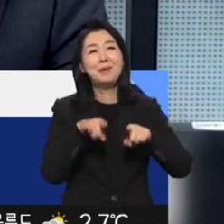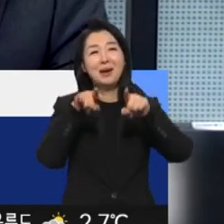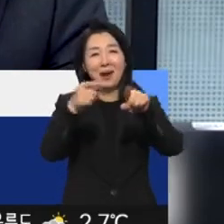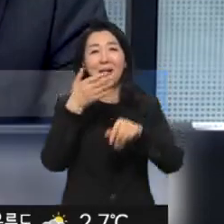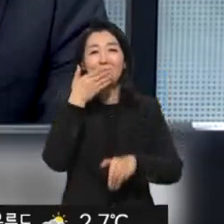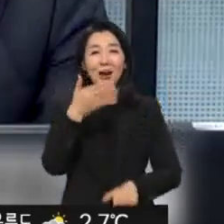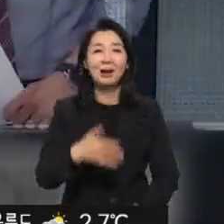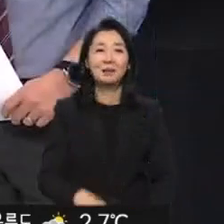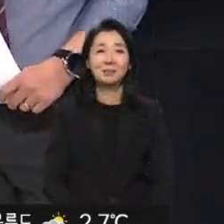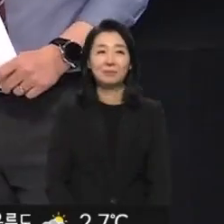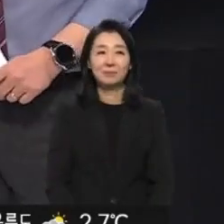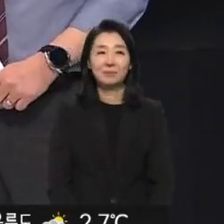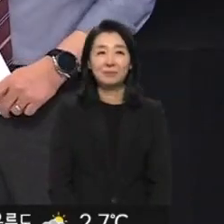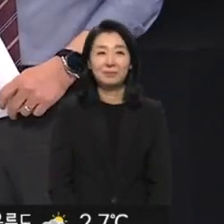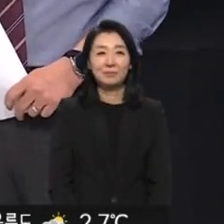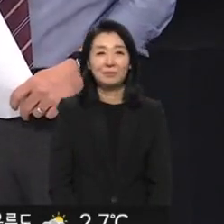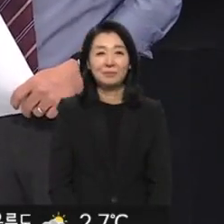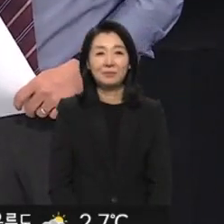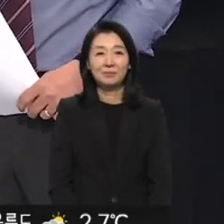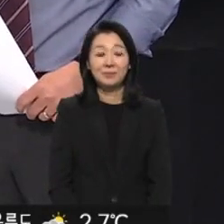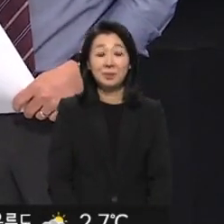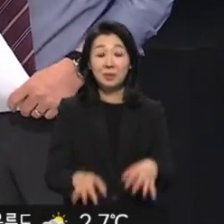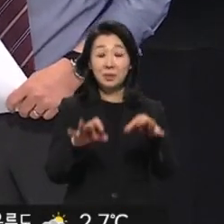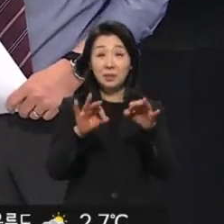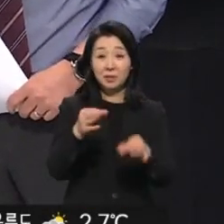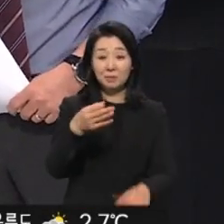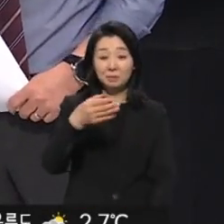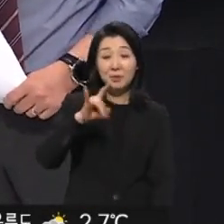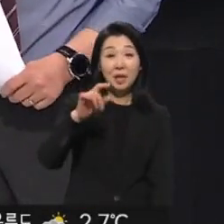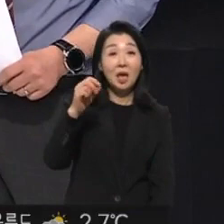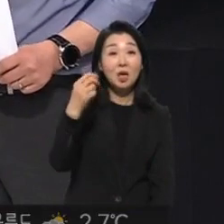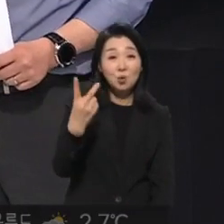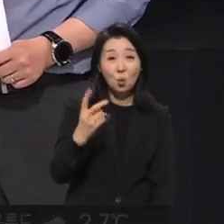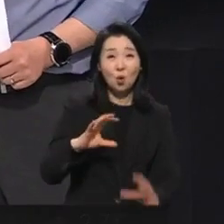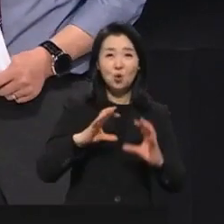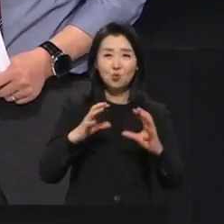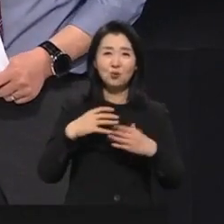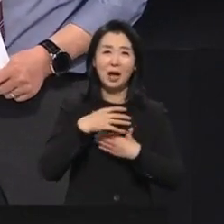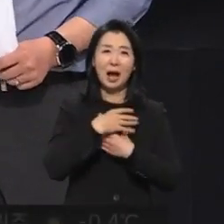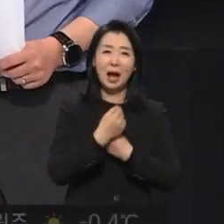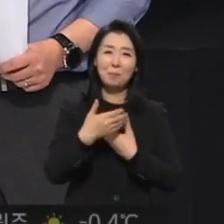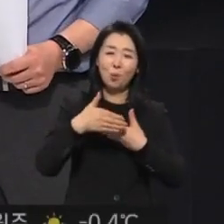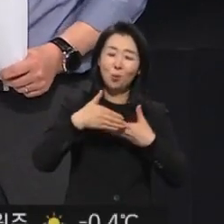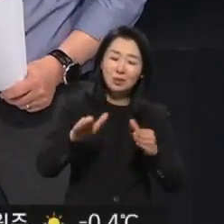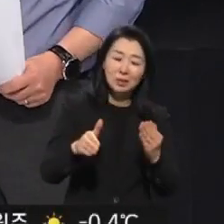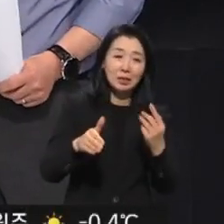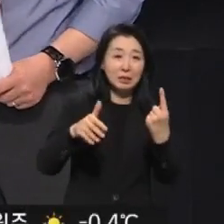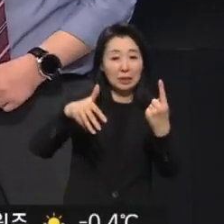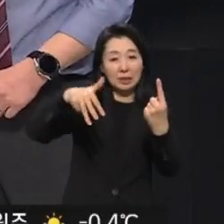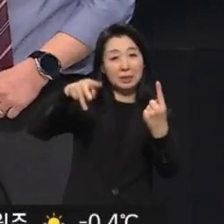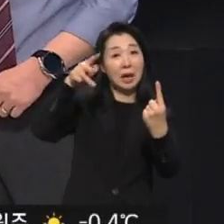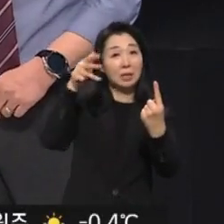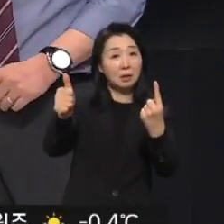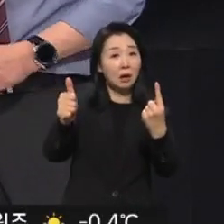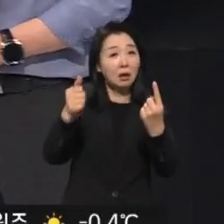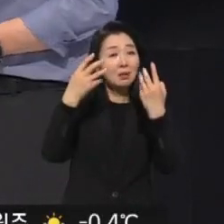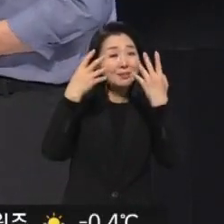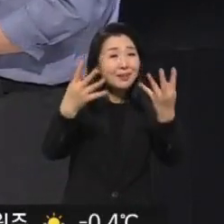거죠. 그럼 김태효 국가안보실 1차장의 사면은 어떻게 해석해야